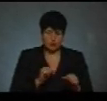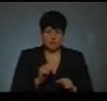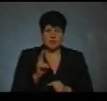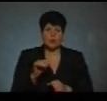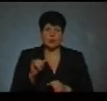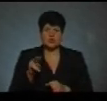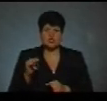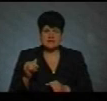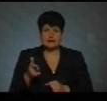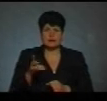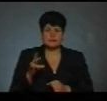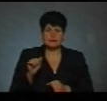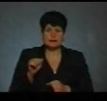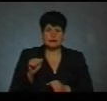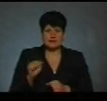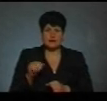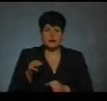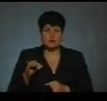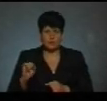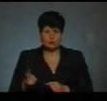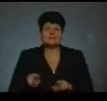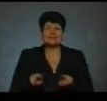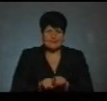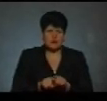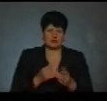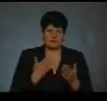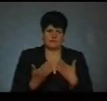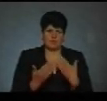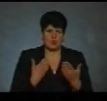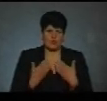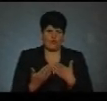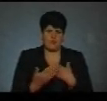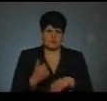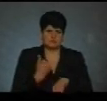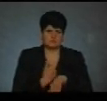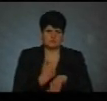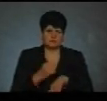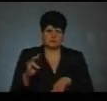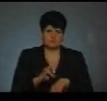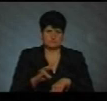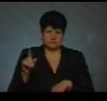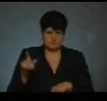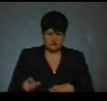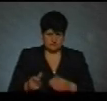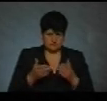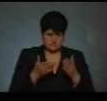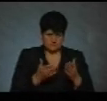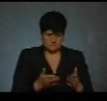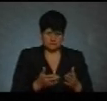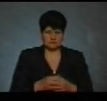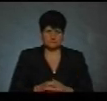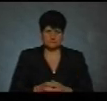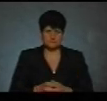і Ігнатюк, начальник місцевої поліції, також спілкувалися з настоятелем і з тим священником, про якого я